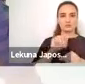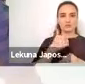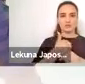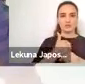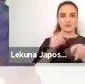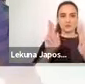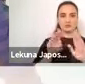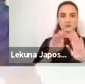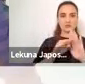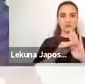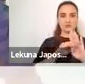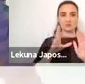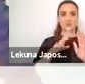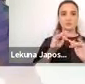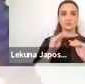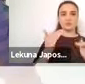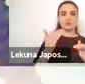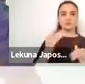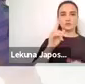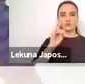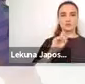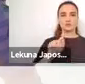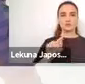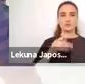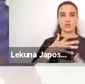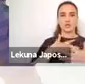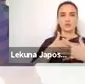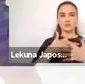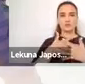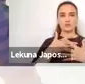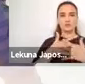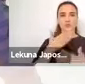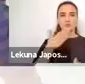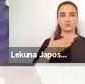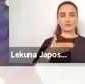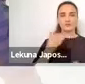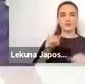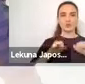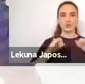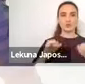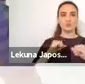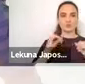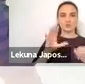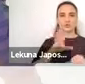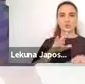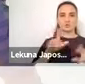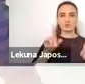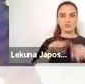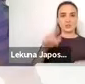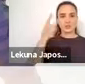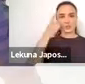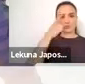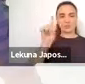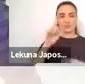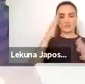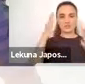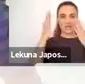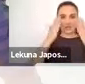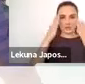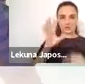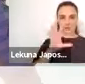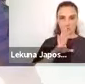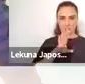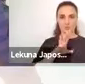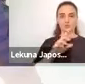იყოს ბავშვისთვის სასიამოვნო და აქტივობები ძირითადად ვთვლით იყოს ისეთი მოფიქრებული, რომ სახალისო იყოს